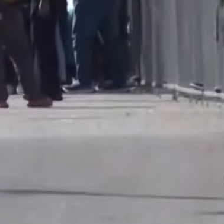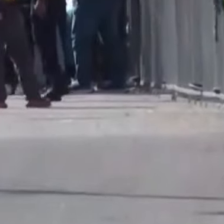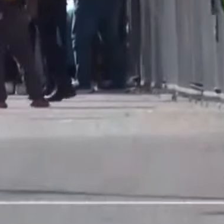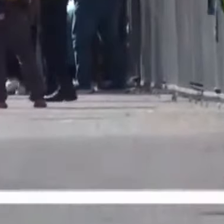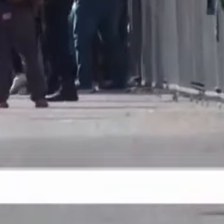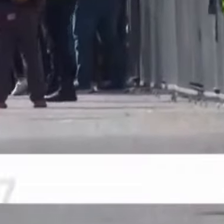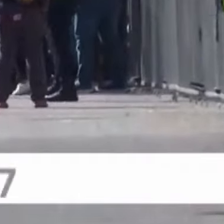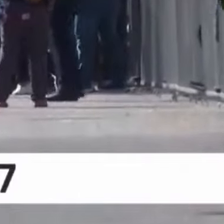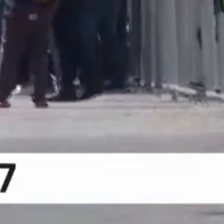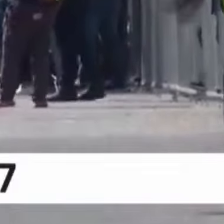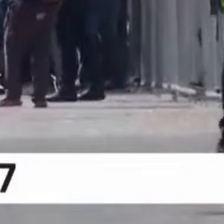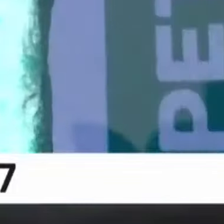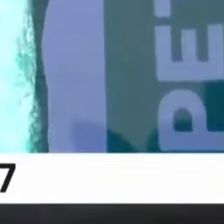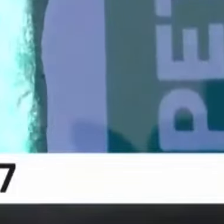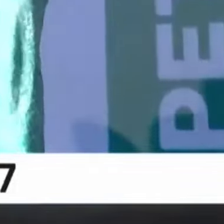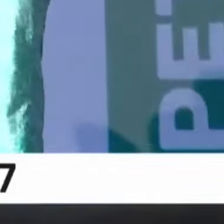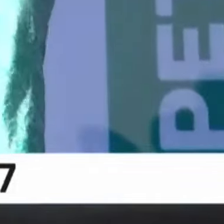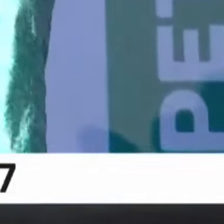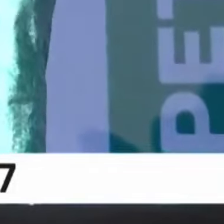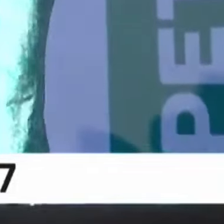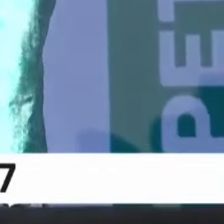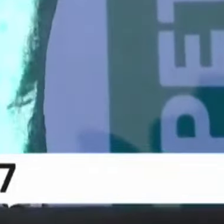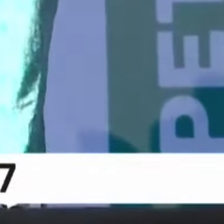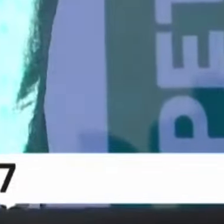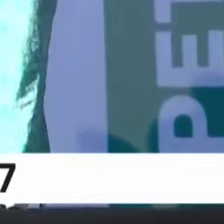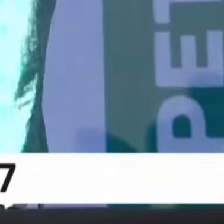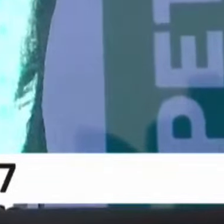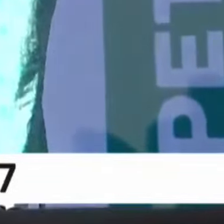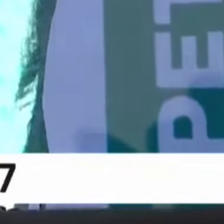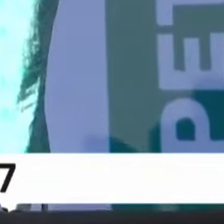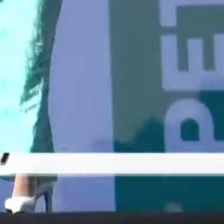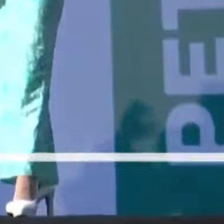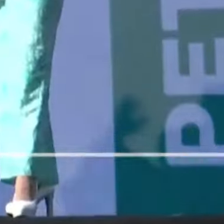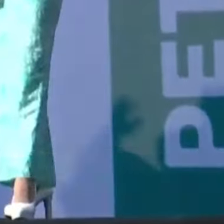Shock Bags ungguli peringkat ketujuh LTDL.